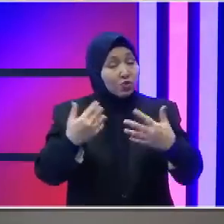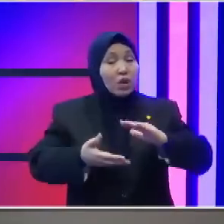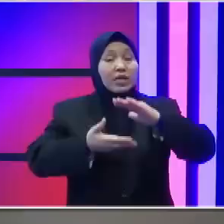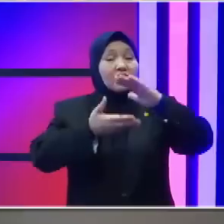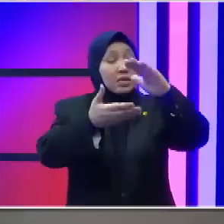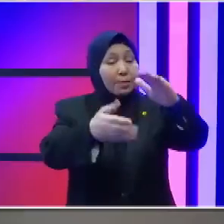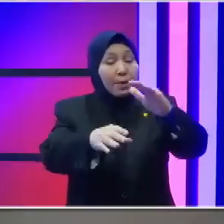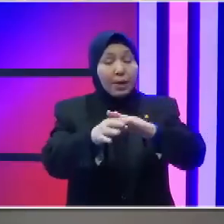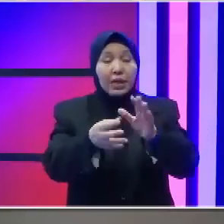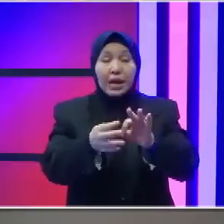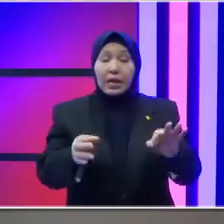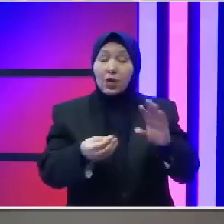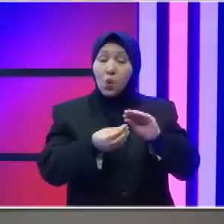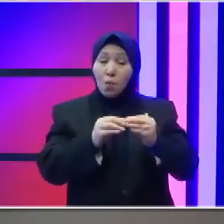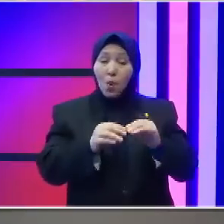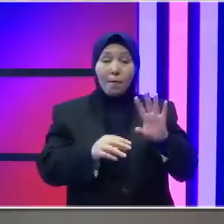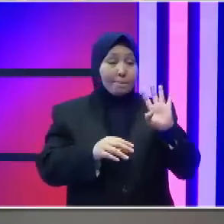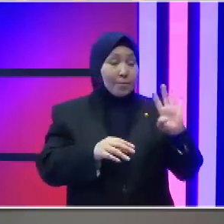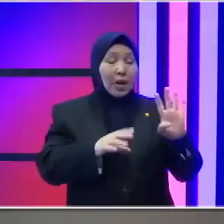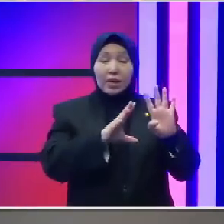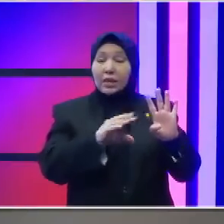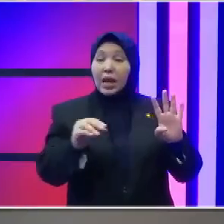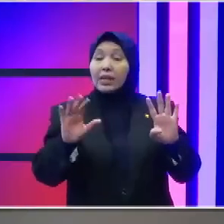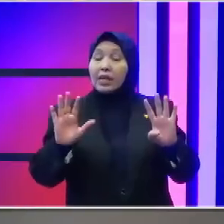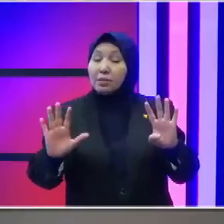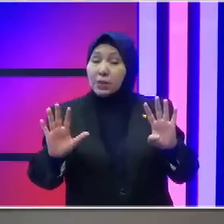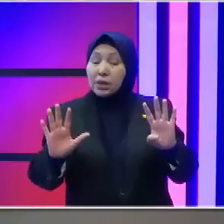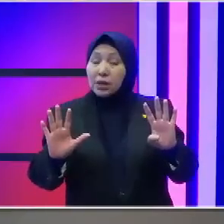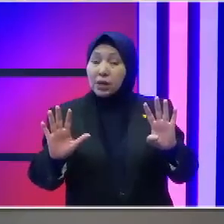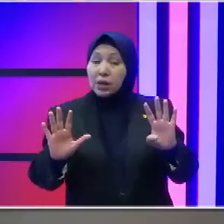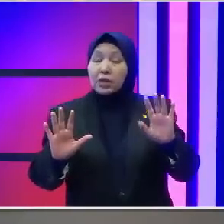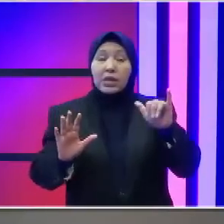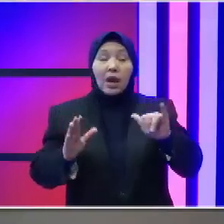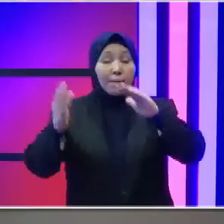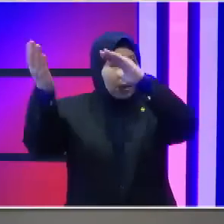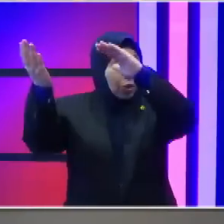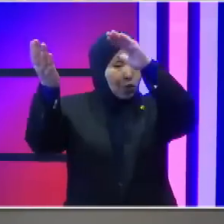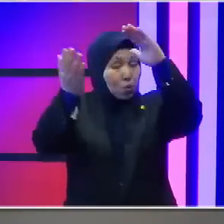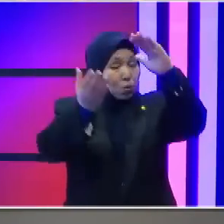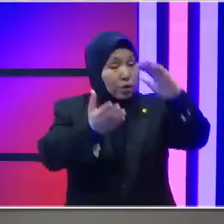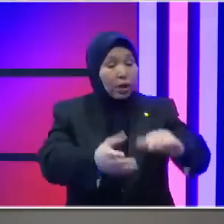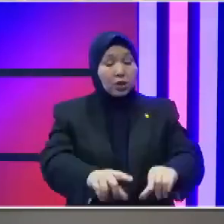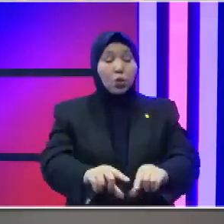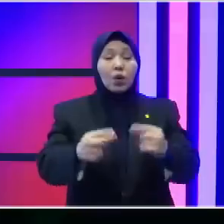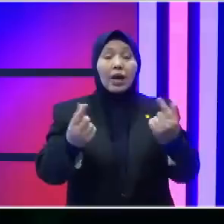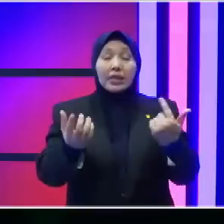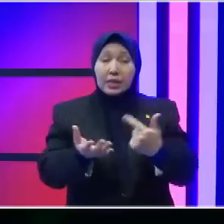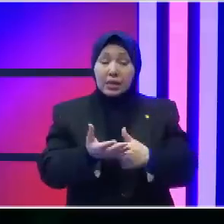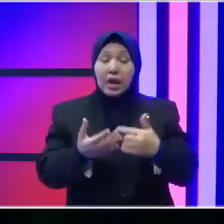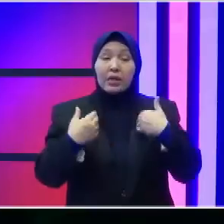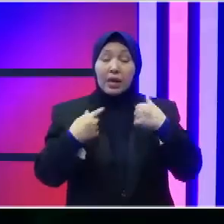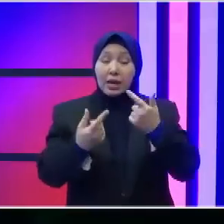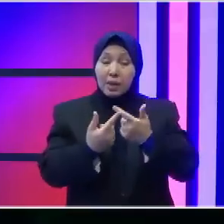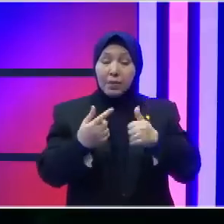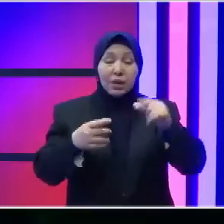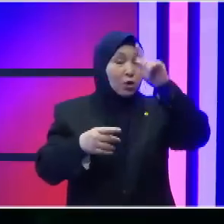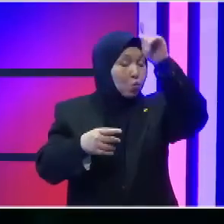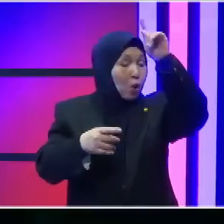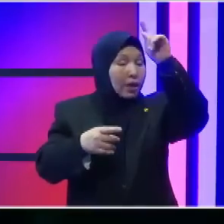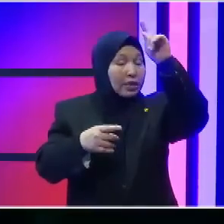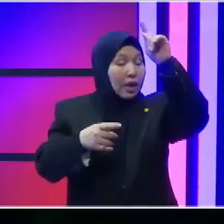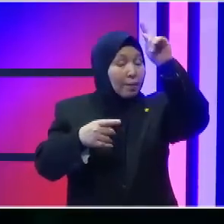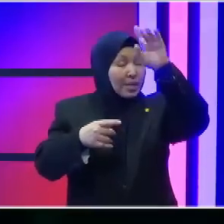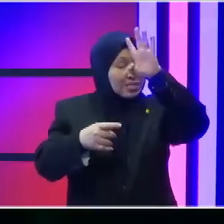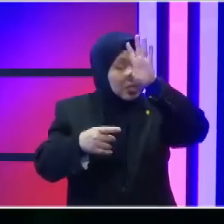disampaikan pada ayat nombor 4 dan 5, iaitu yang menurunkan Al-Quran ini adalah daripada Tuhan yang menciptakan